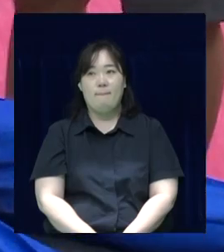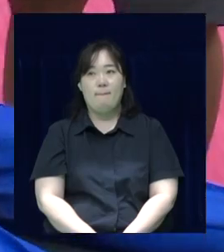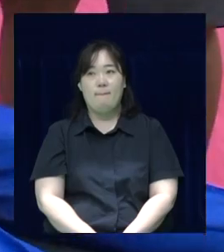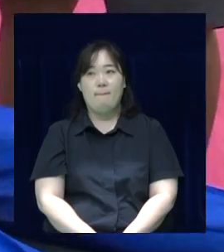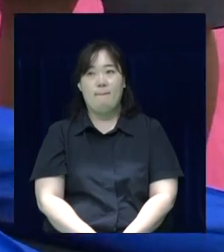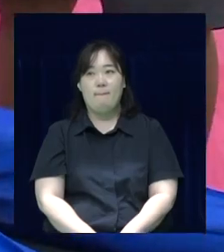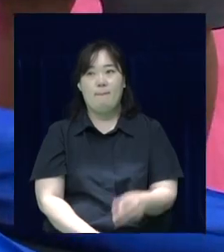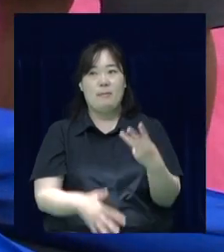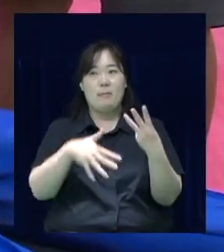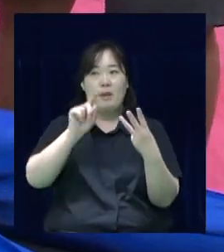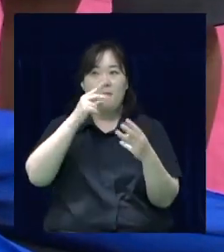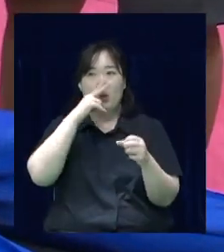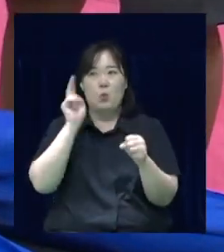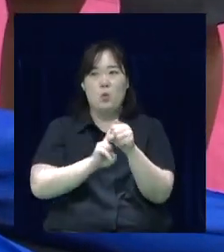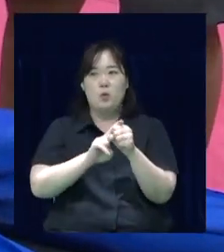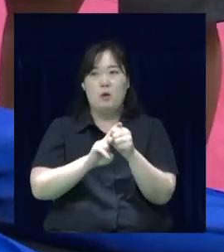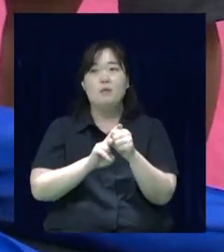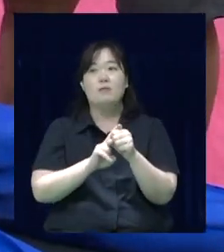3차 시도 이어갑니다.